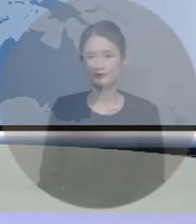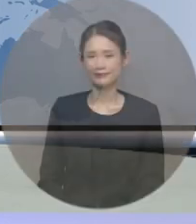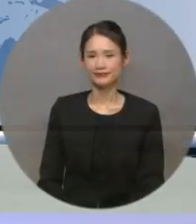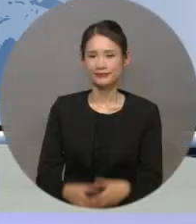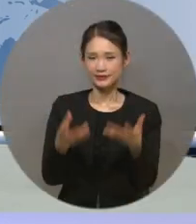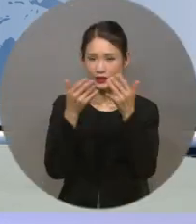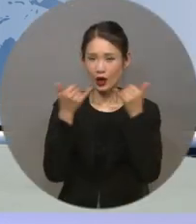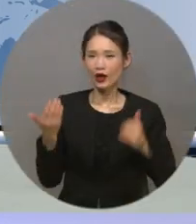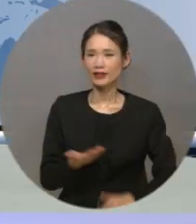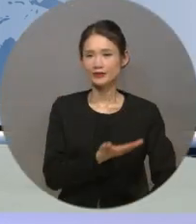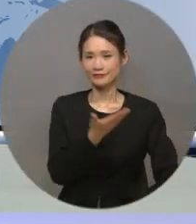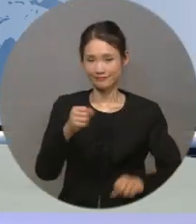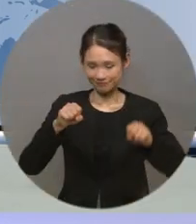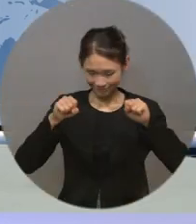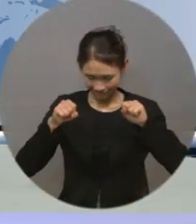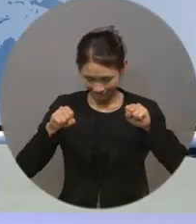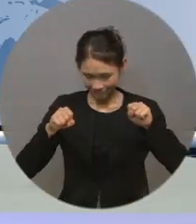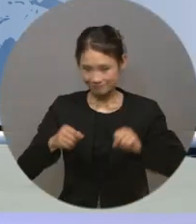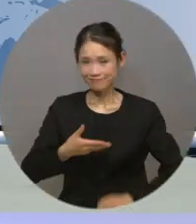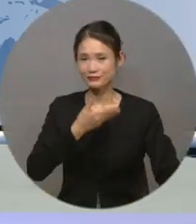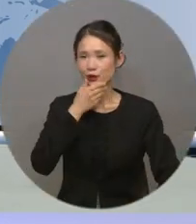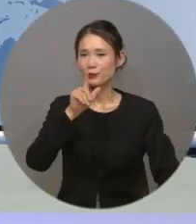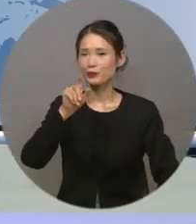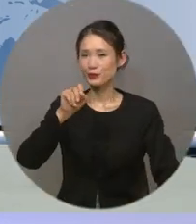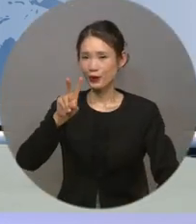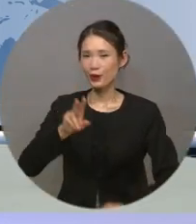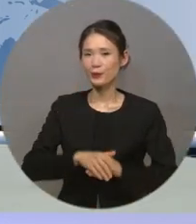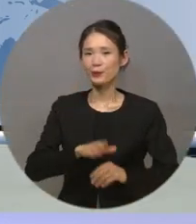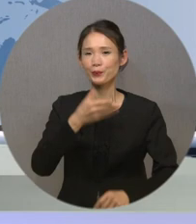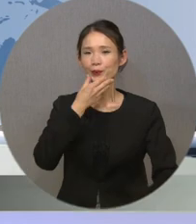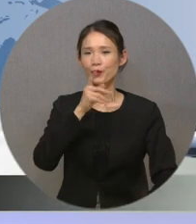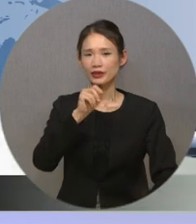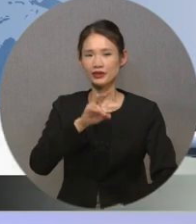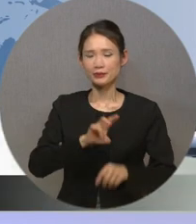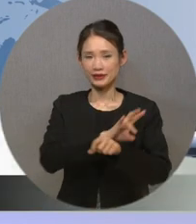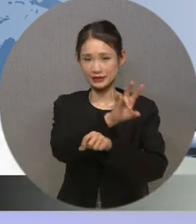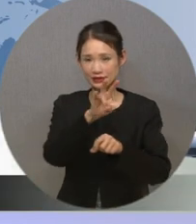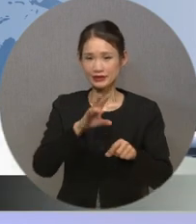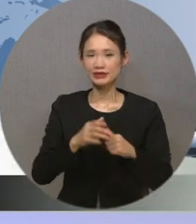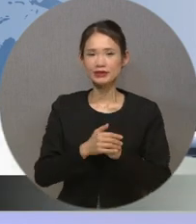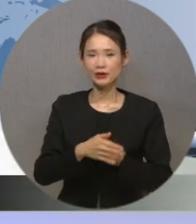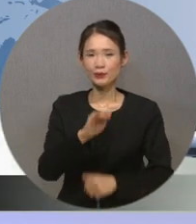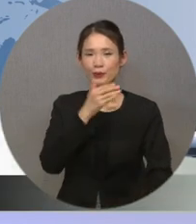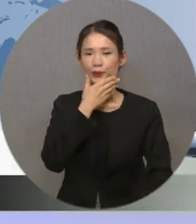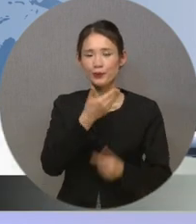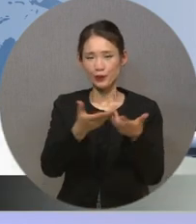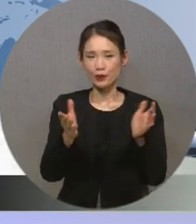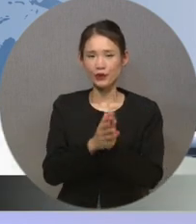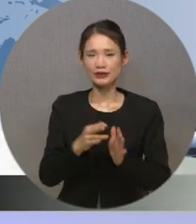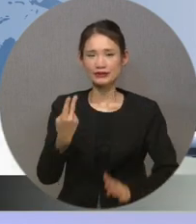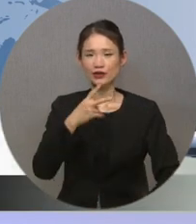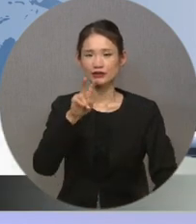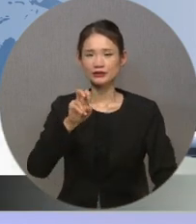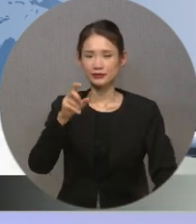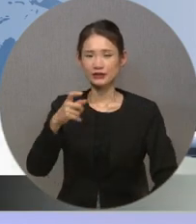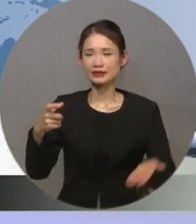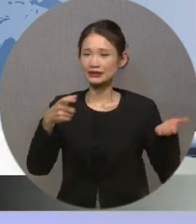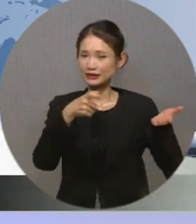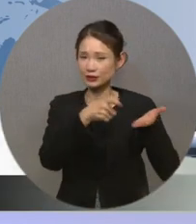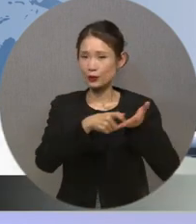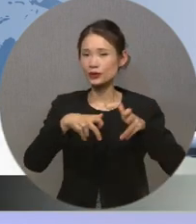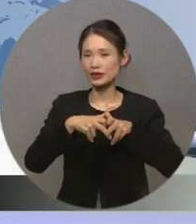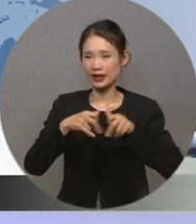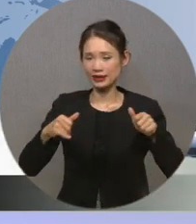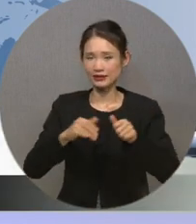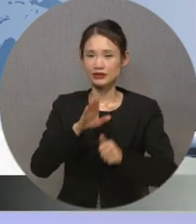시청자 여러분 안녕하십니까 WBC 복지tv 뉴스 24입니다 보건복지부가 2022년도 등록장애인